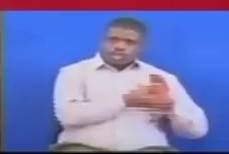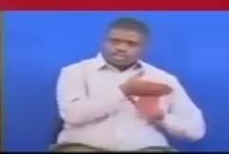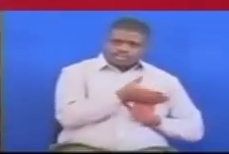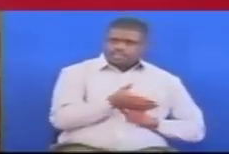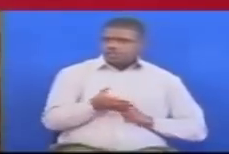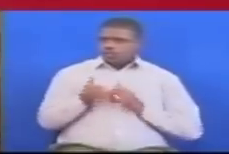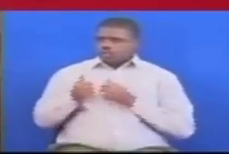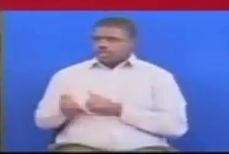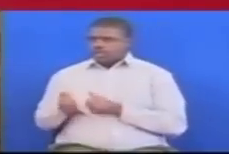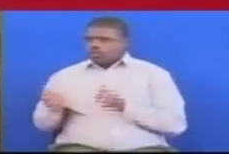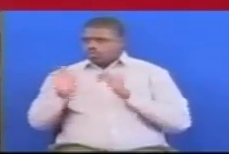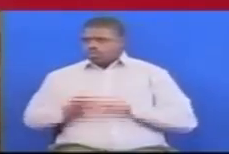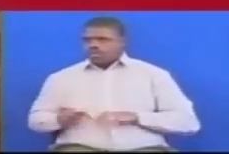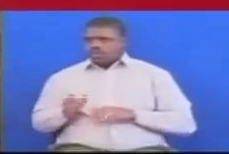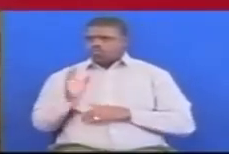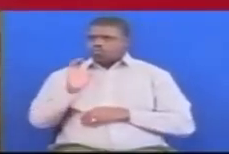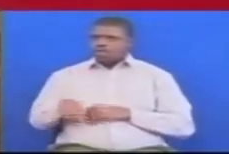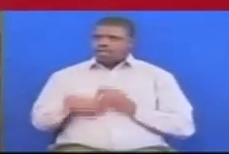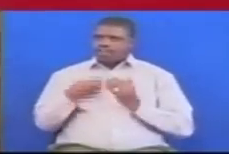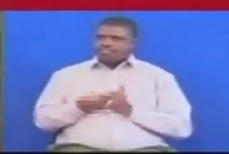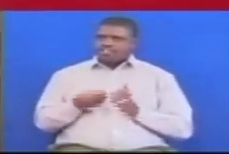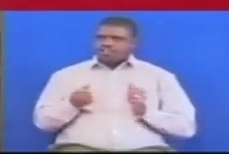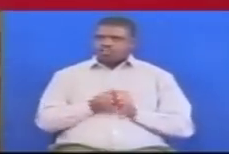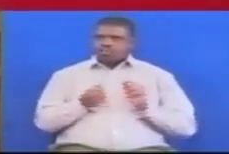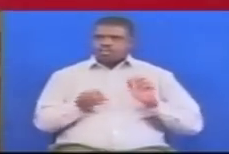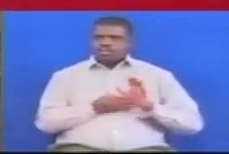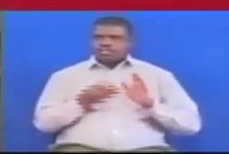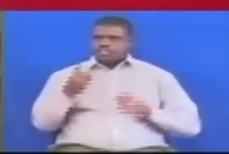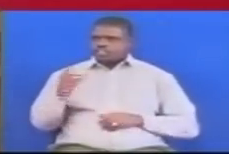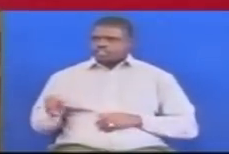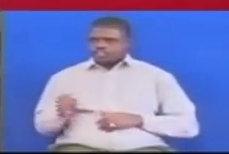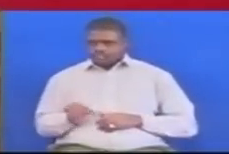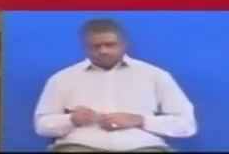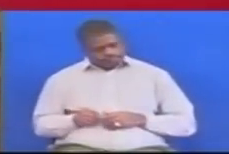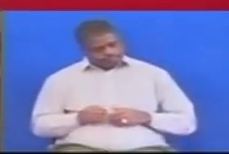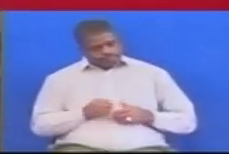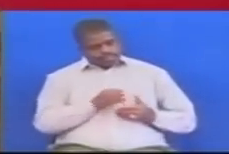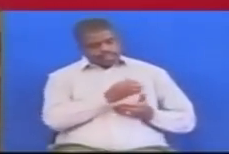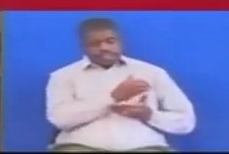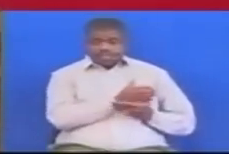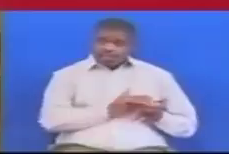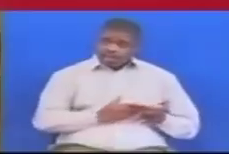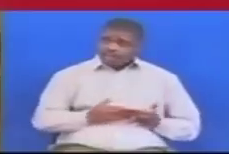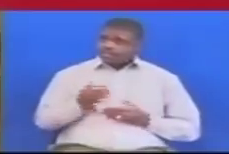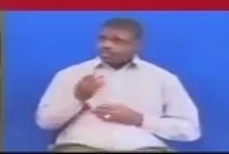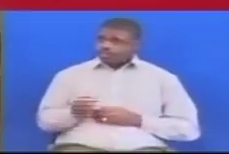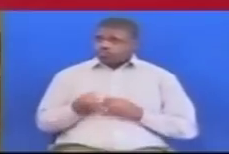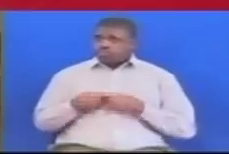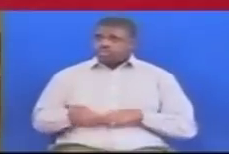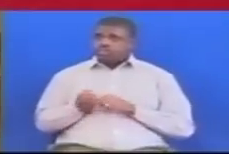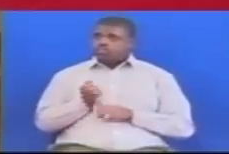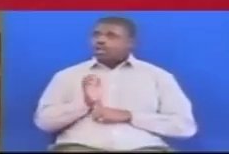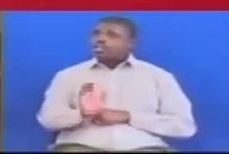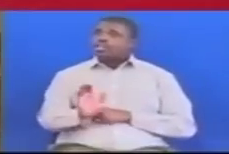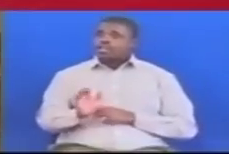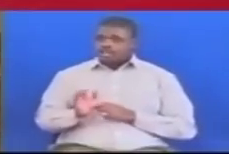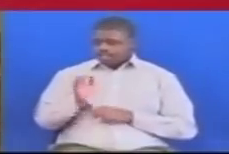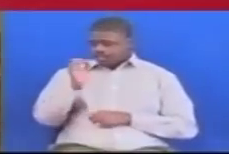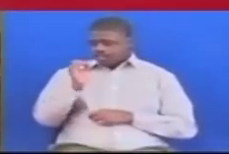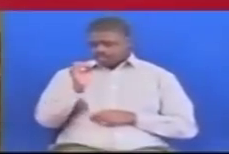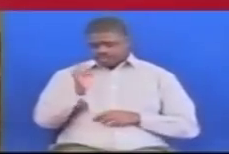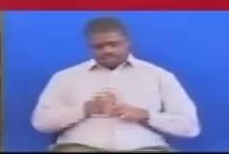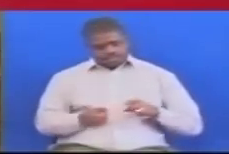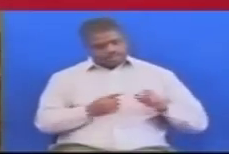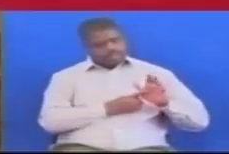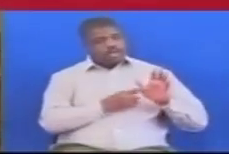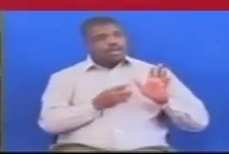na unatarajiwa kukamilika katika mwaka fedha 2019-20, na kwa kipande cha pili utekelezaji wake umefikia 68%